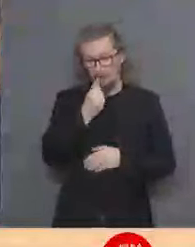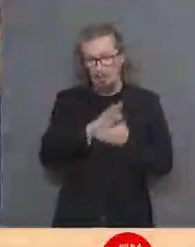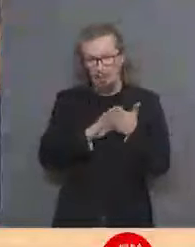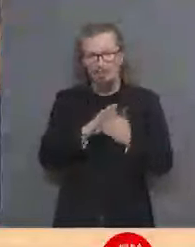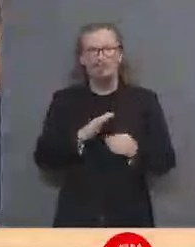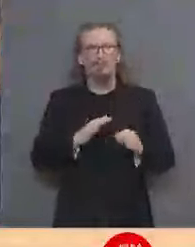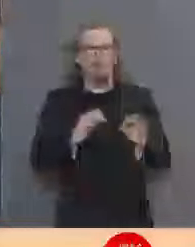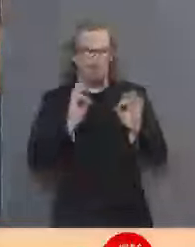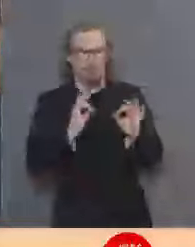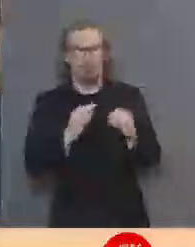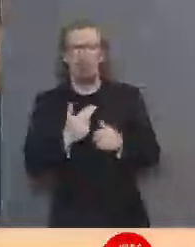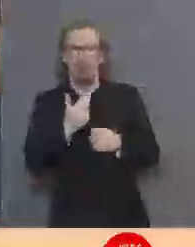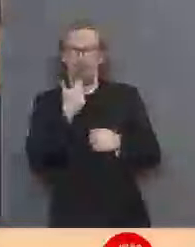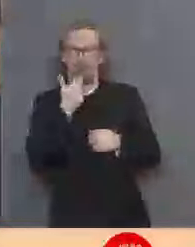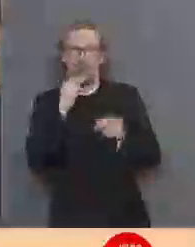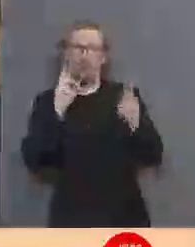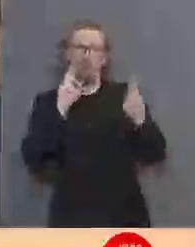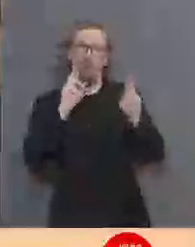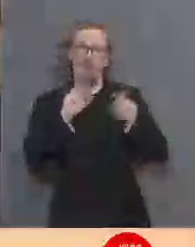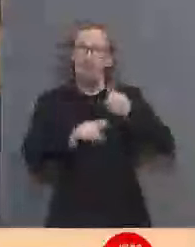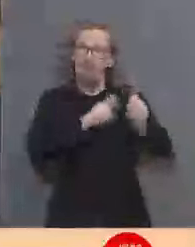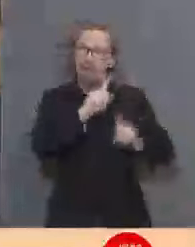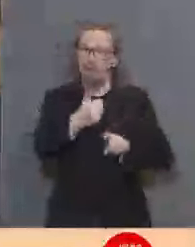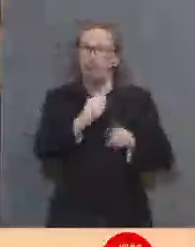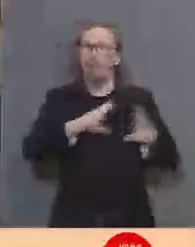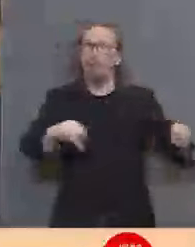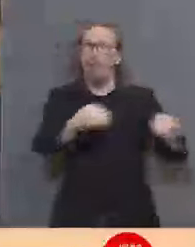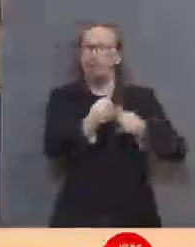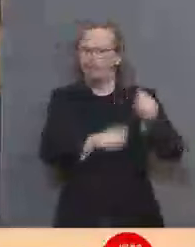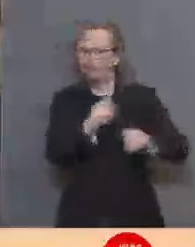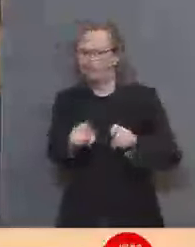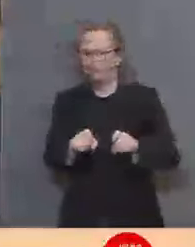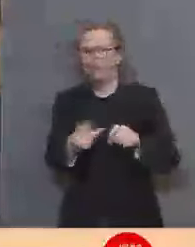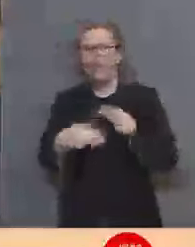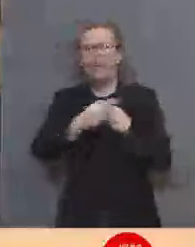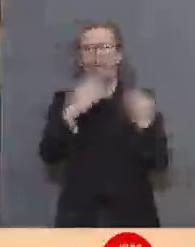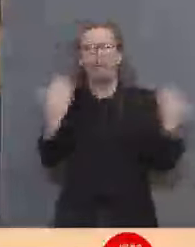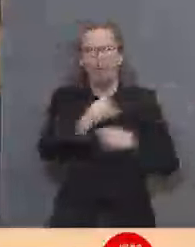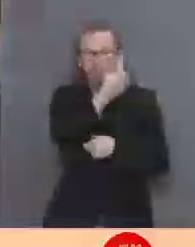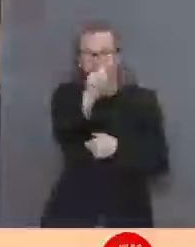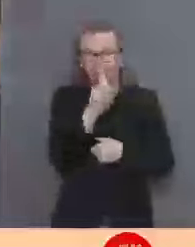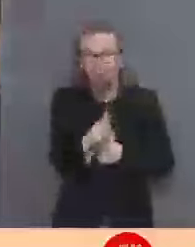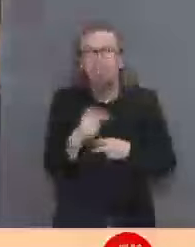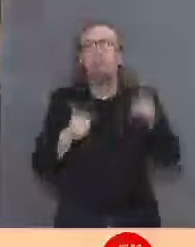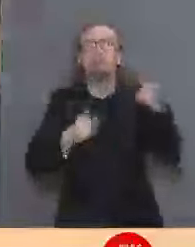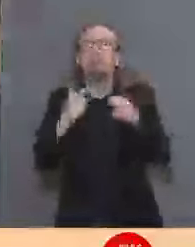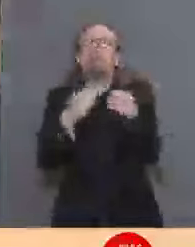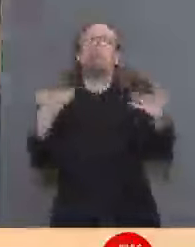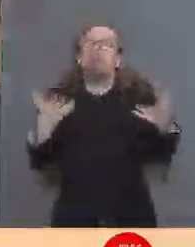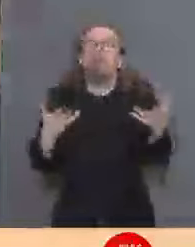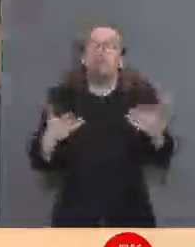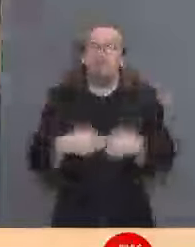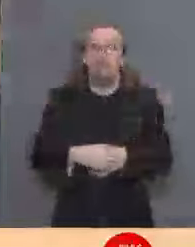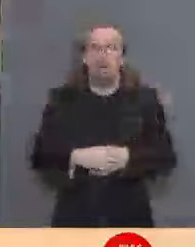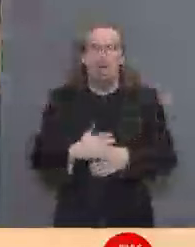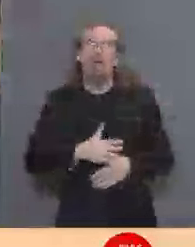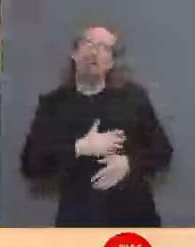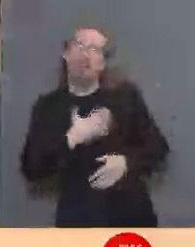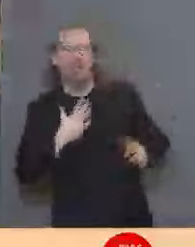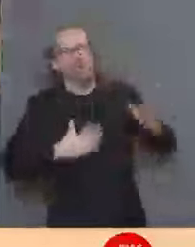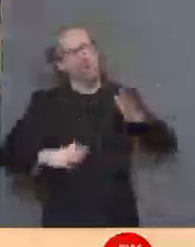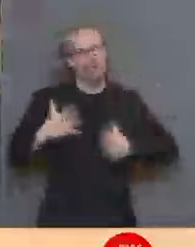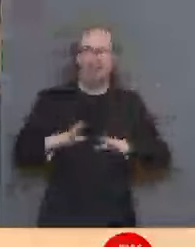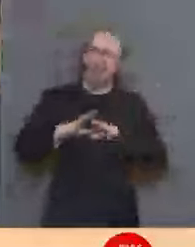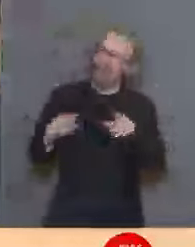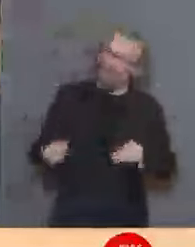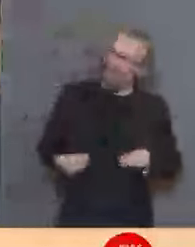les usagers seront les premiers interrogés. Que répondront-ils alors très probablement? Qu'ils aiment s'y promener en